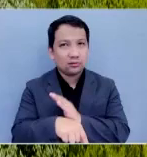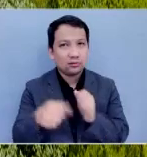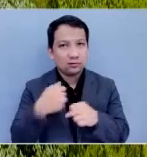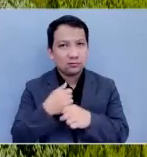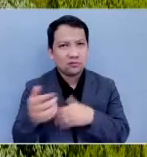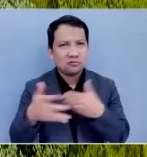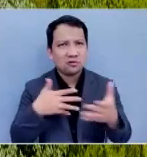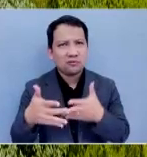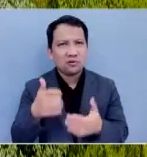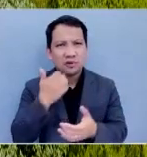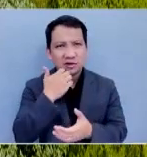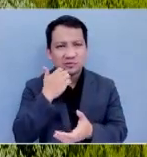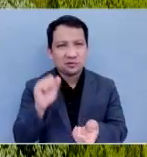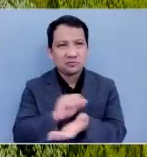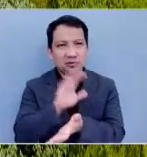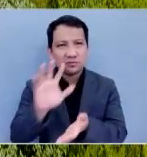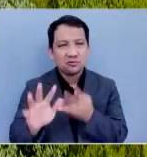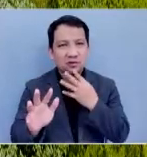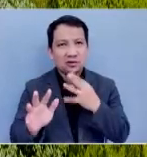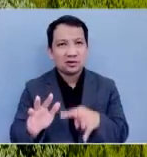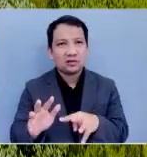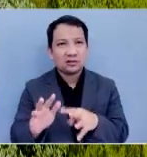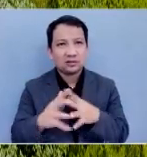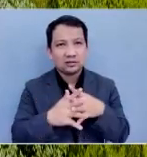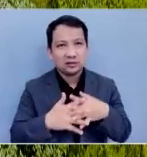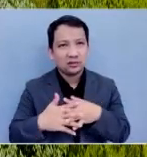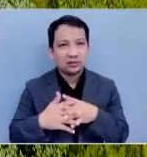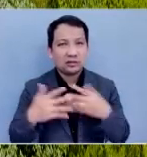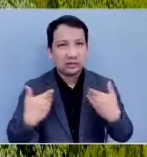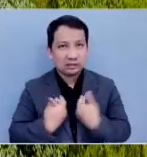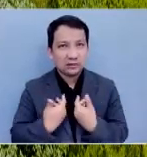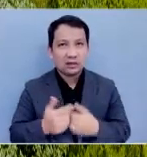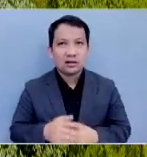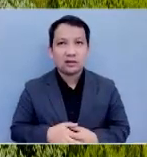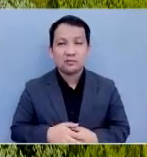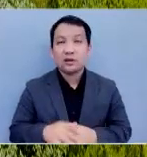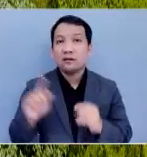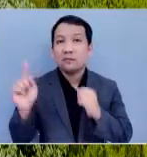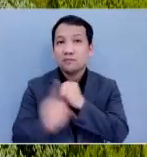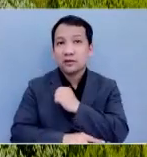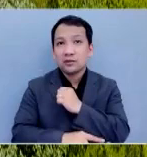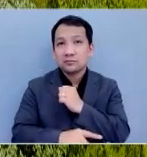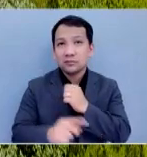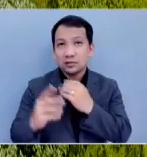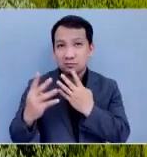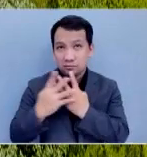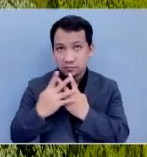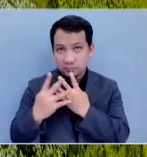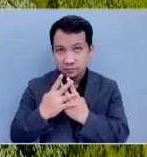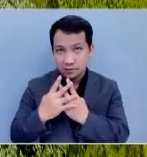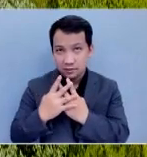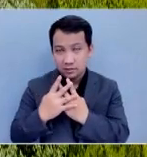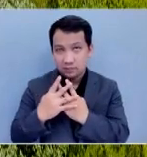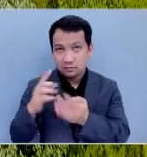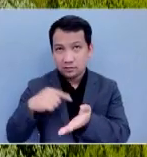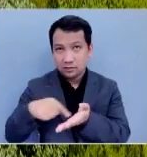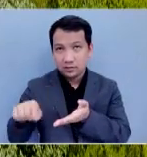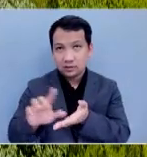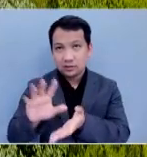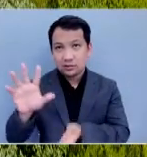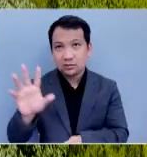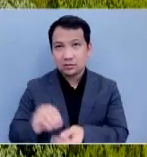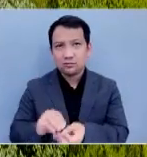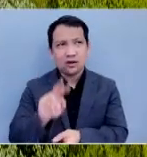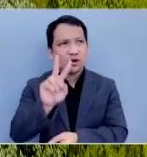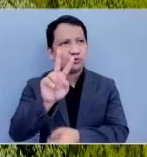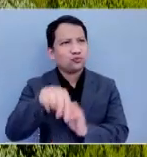anumang nakakapinsala sa mga alagang hayop. Mm. No? May parusa po itong pagkabilanggo at multa. In fact, hanggang 2 years